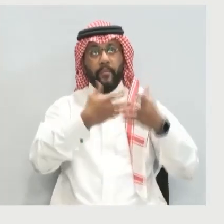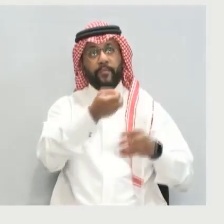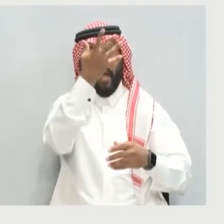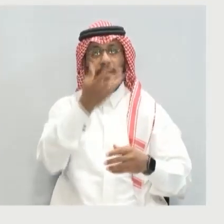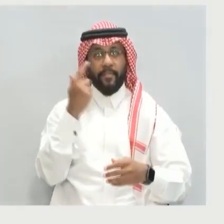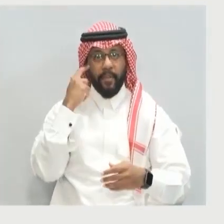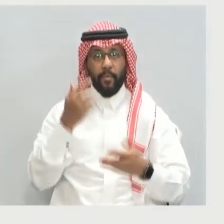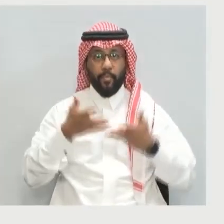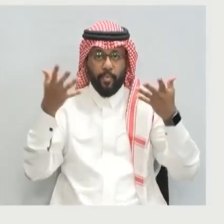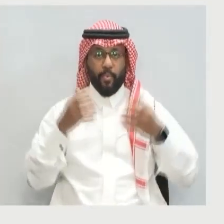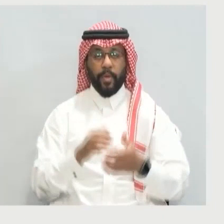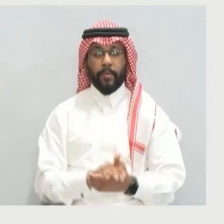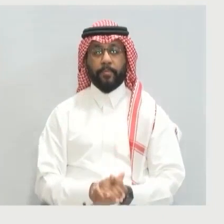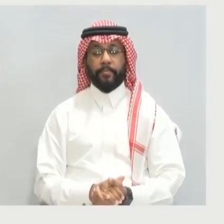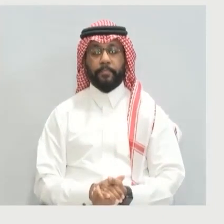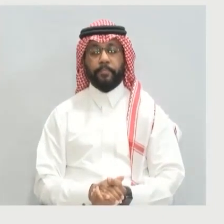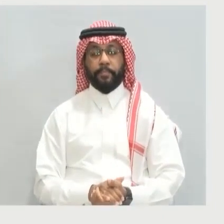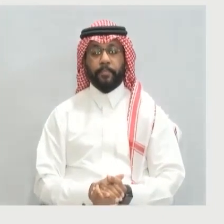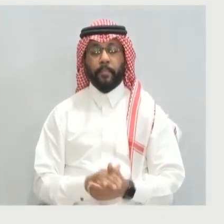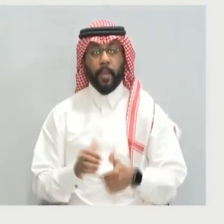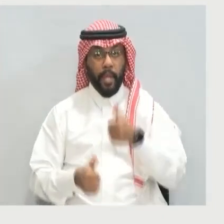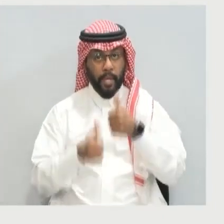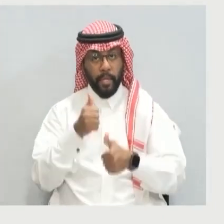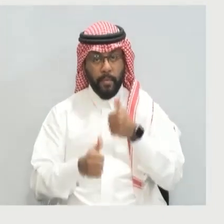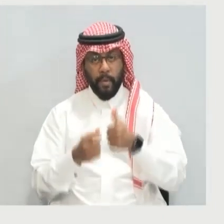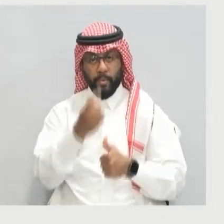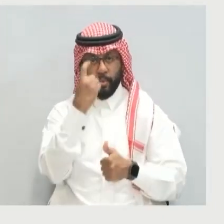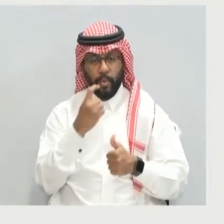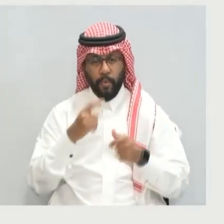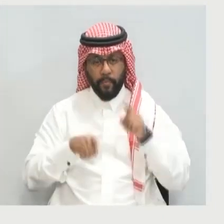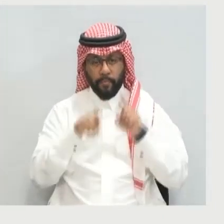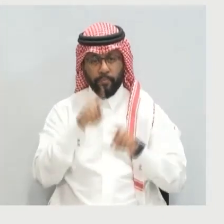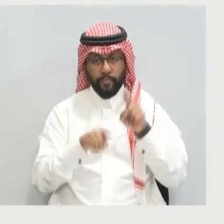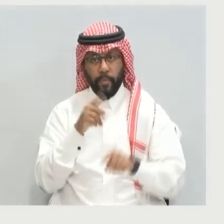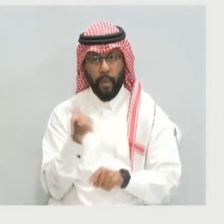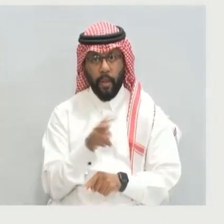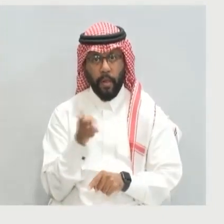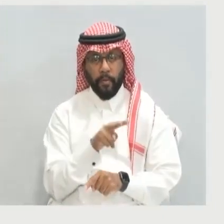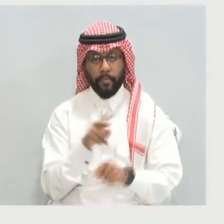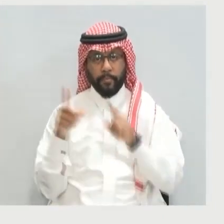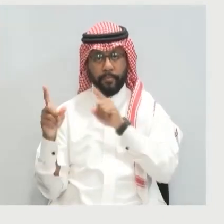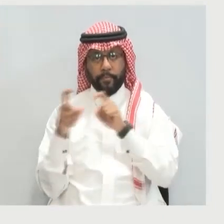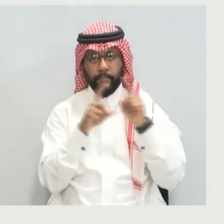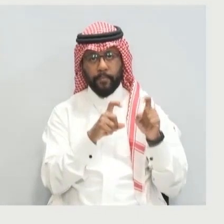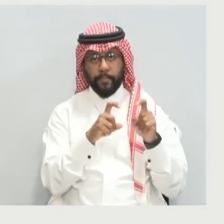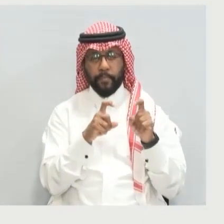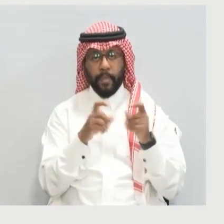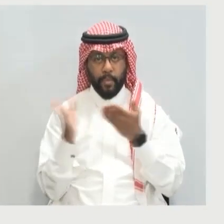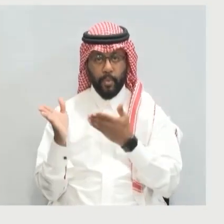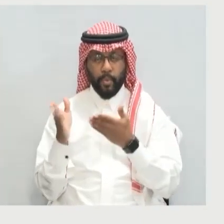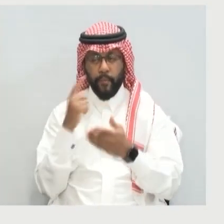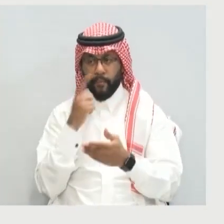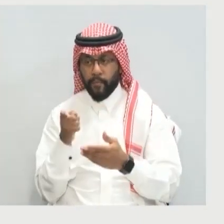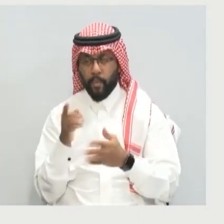ماص للطاقه بالنسبه لاختبار الرسم البياني قارن بين طاقتي التنشيط للتفاعل الامامي والعكسي لديك الصورتين